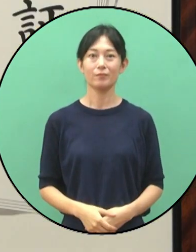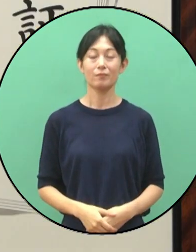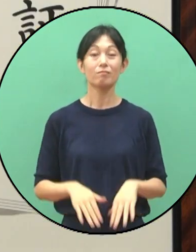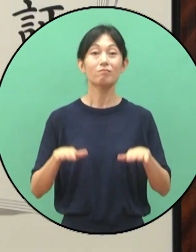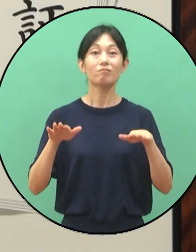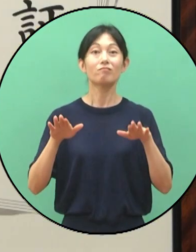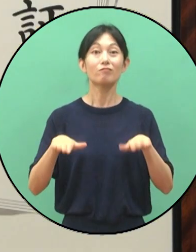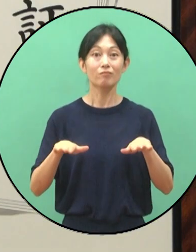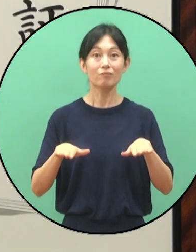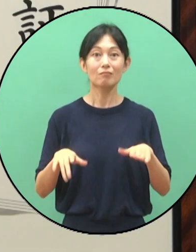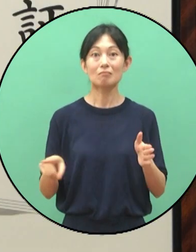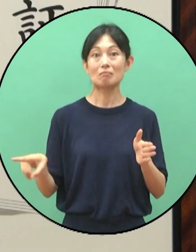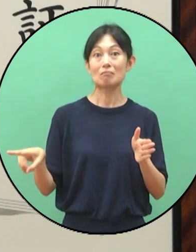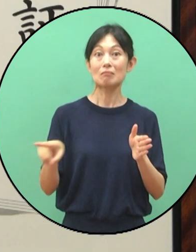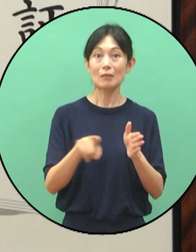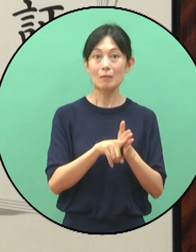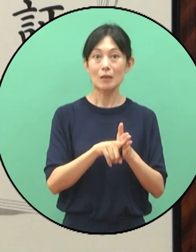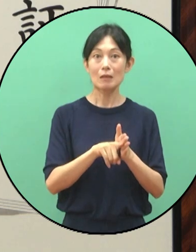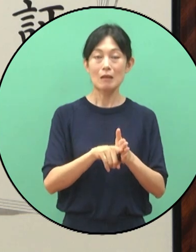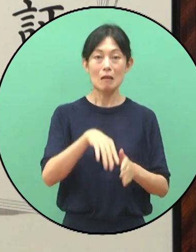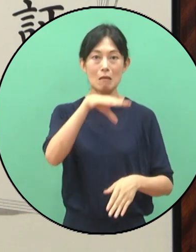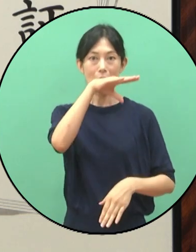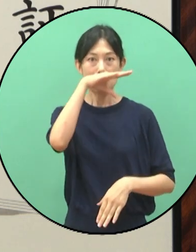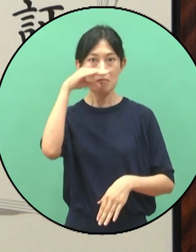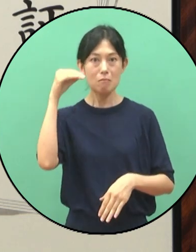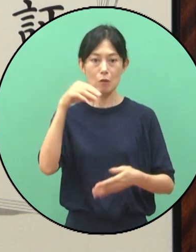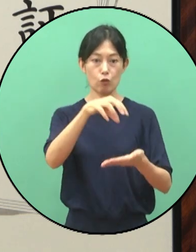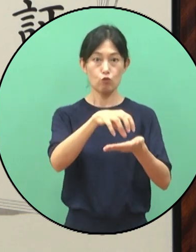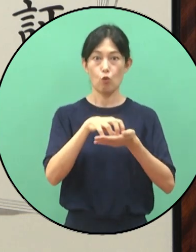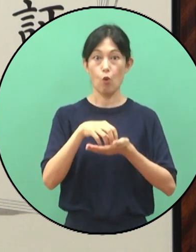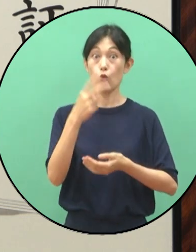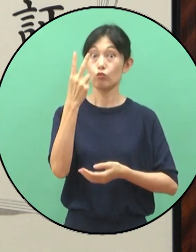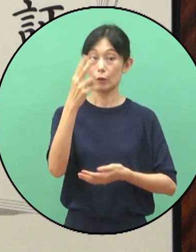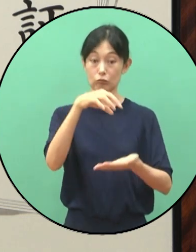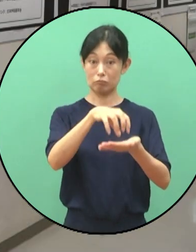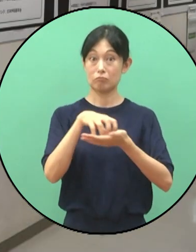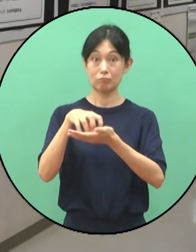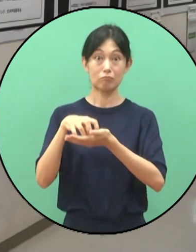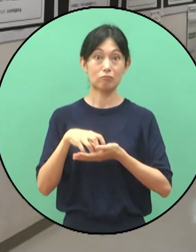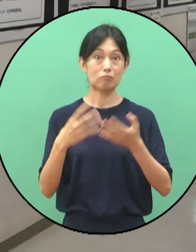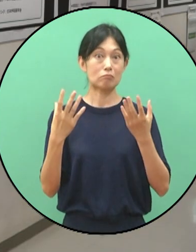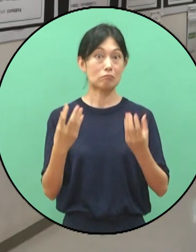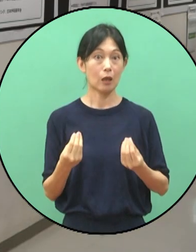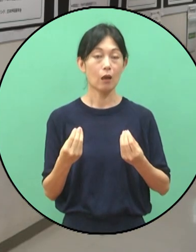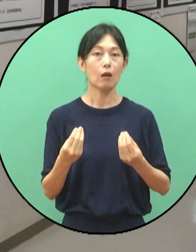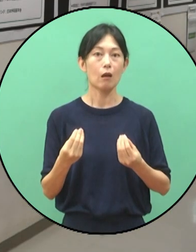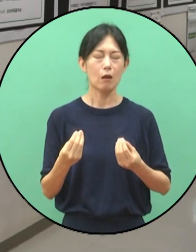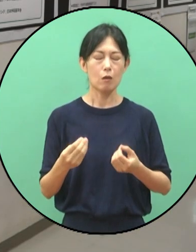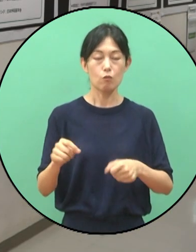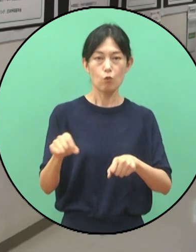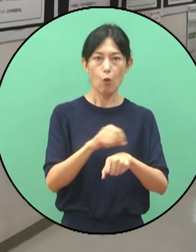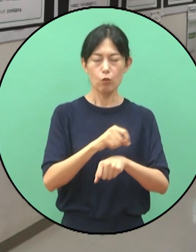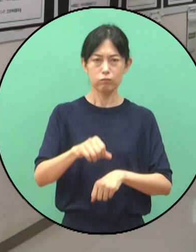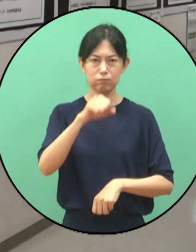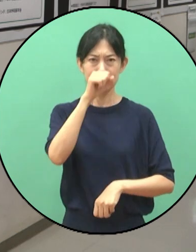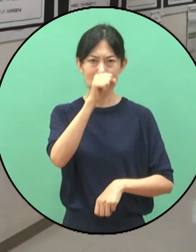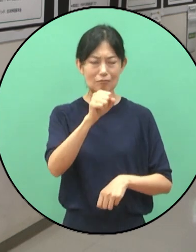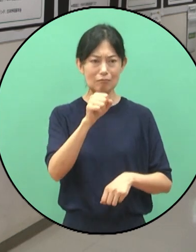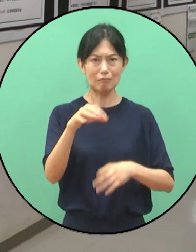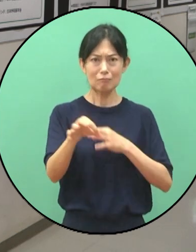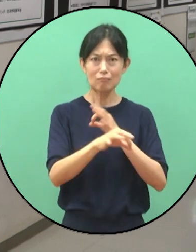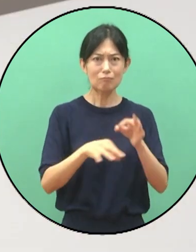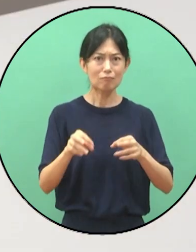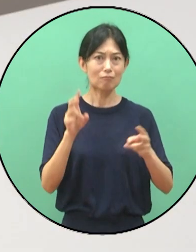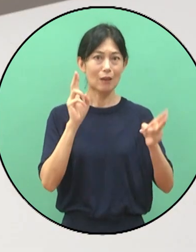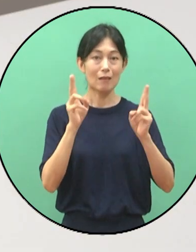今回はこれまでに大賞と優秀賞の両方を受賞し、特に優れた健康経営を実践